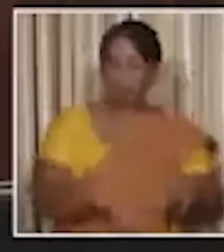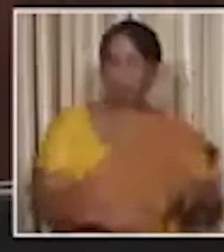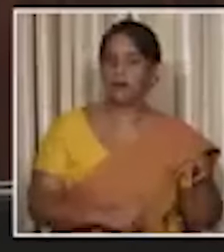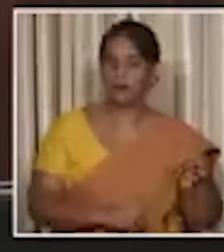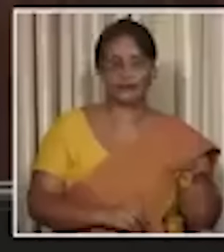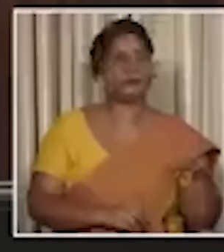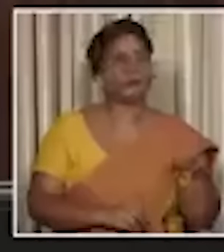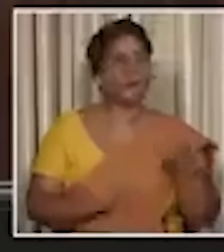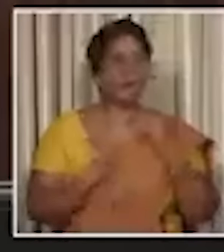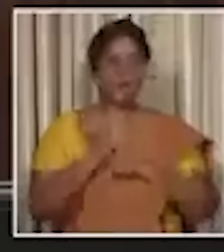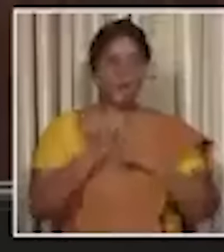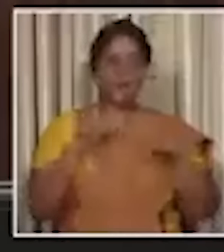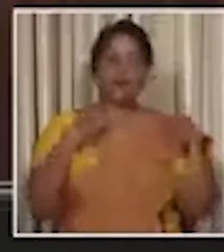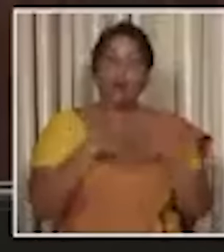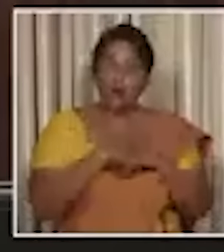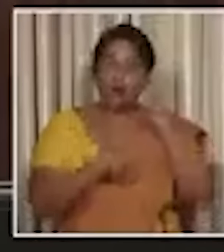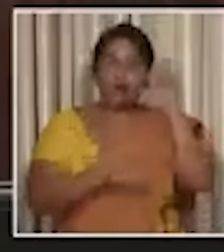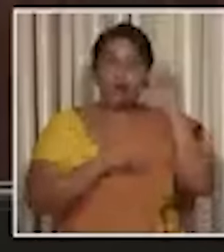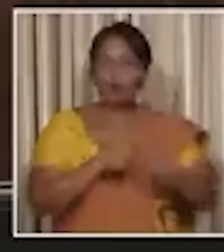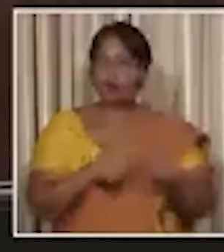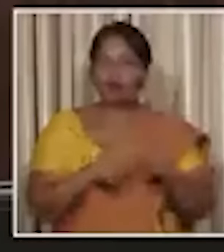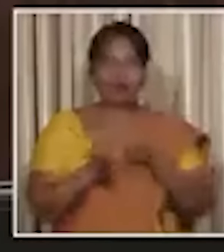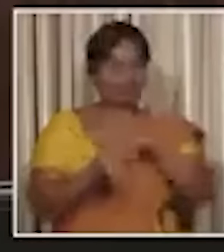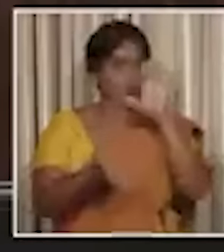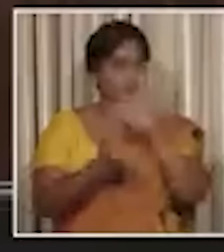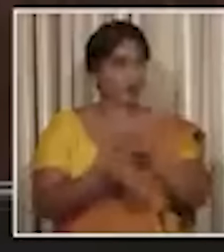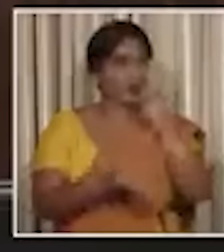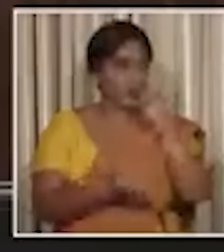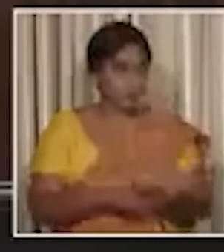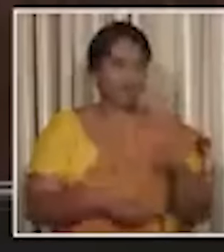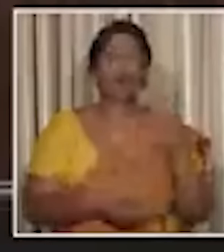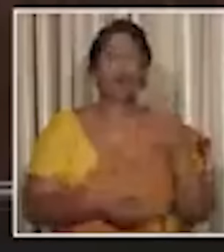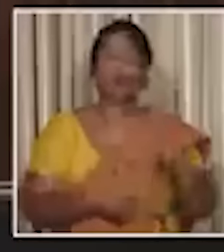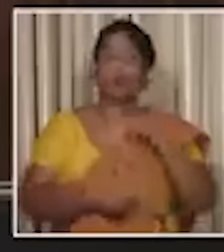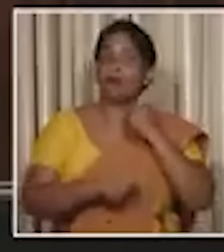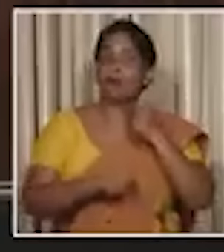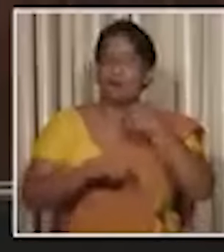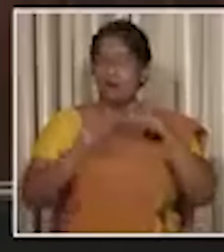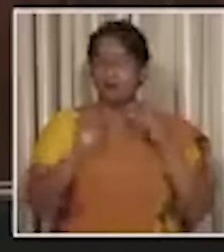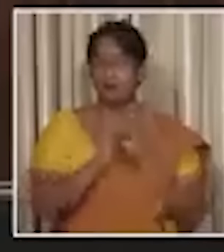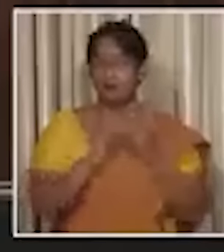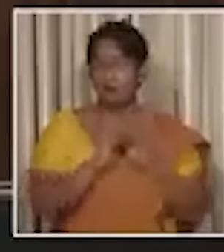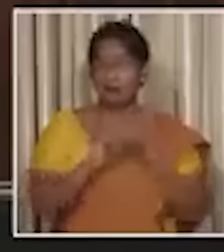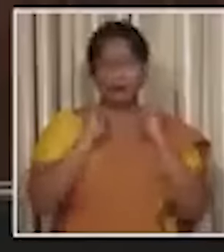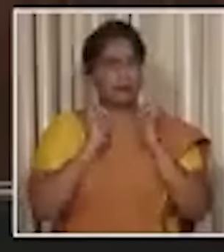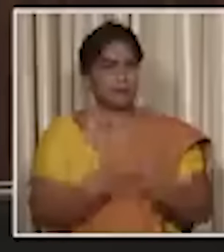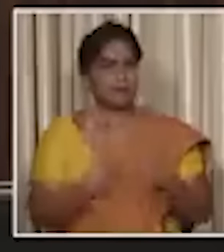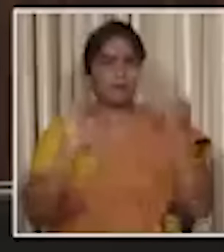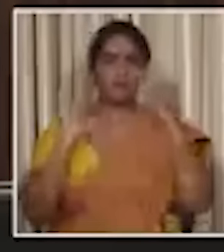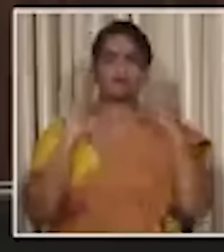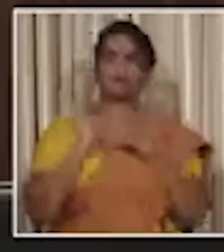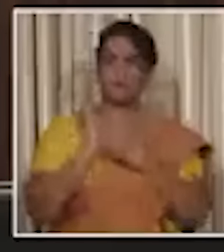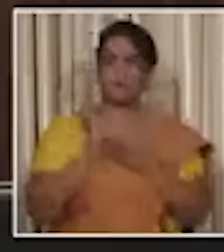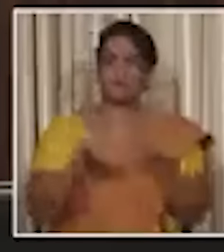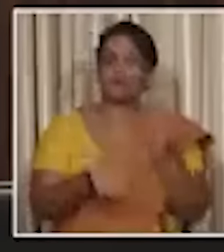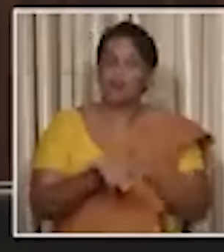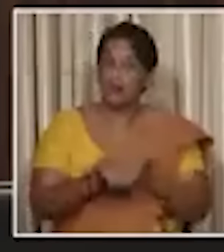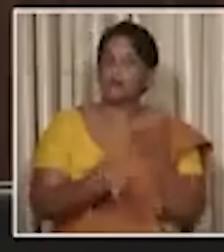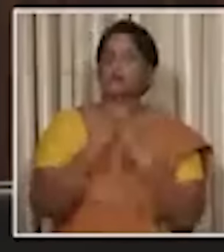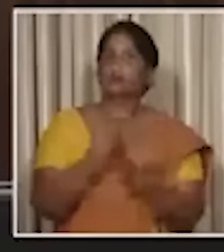பிராயோகிக அத்விந்தல திபினோம் மே சபாகர்பே துலத் சபாகர்பேம் பீட பொது ஜனதாவ துலத் மே பார்லிமென்ட் விக்ரே